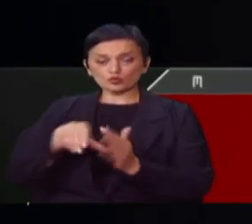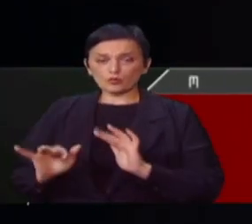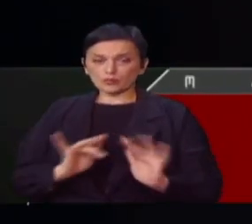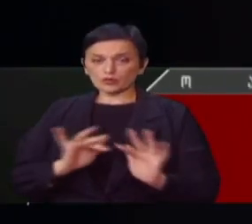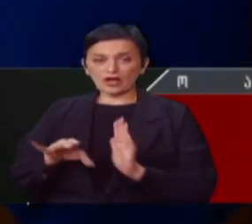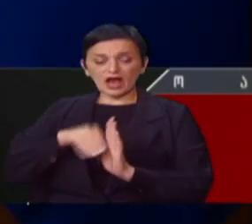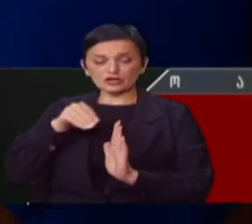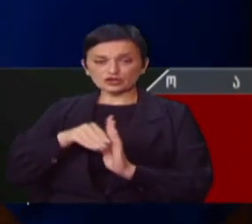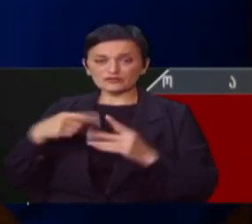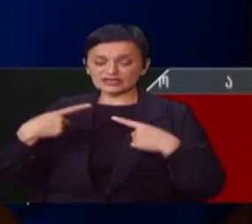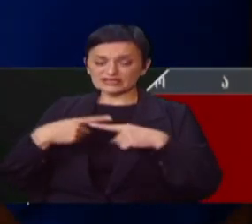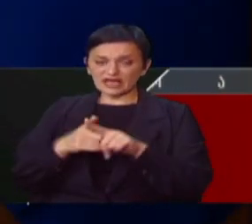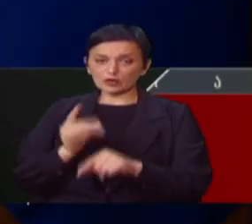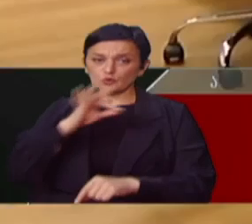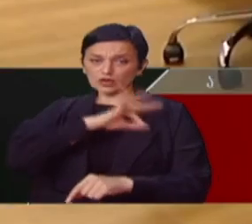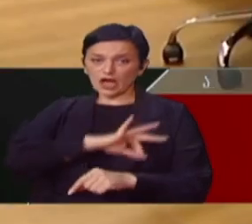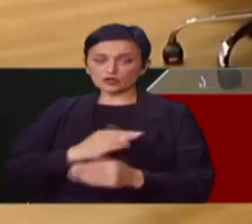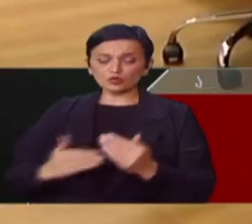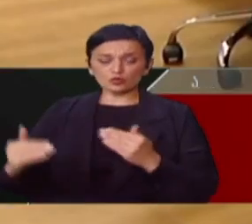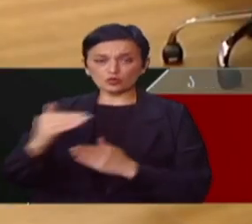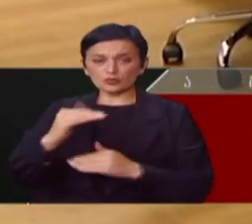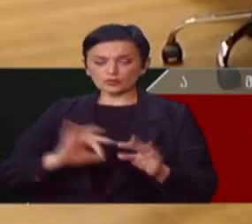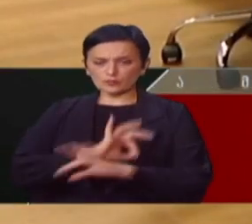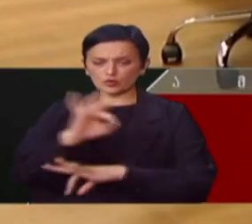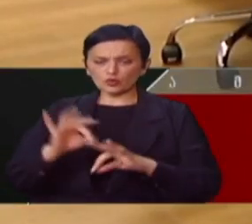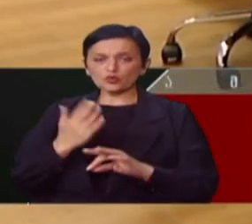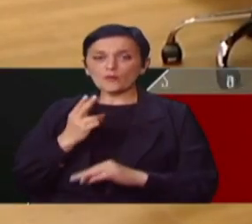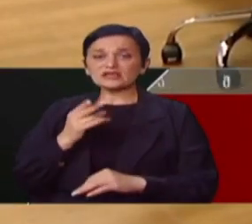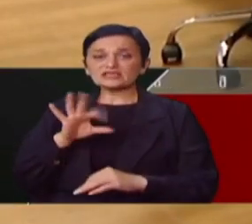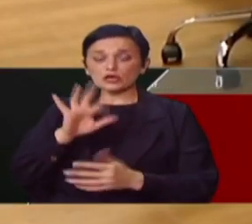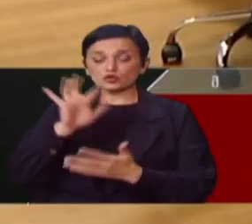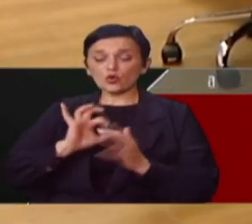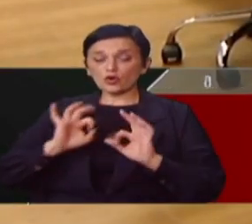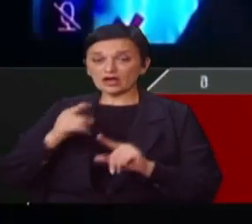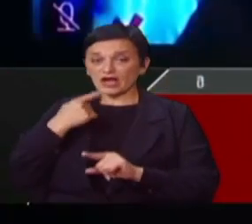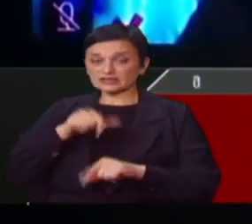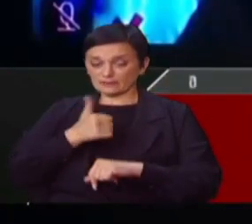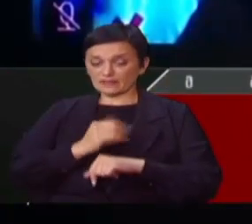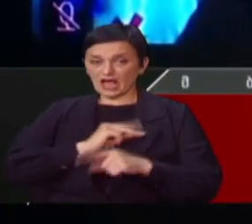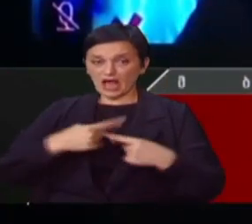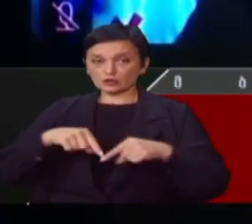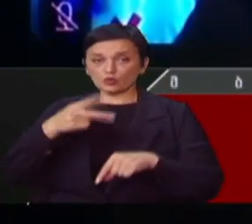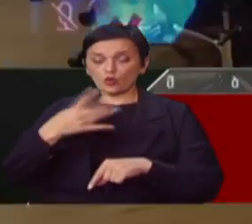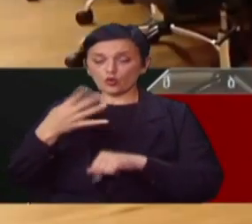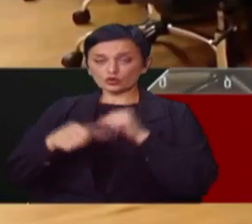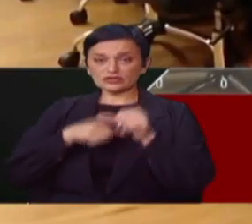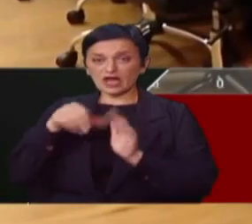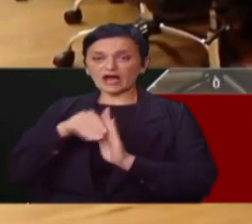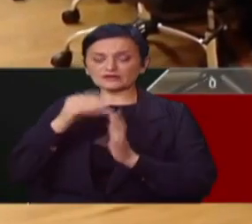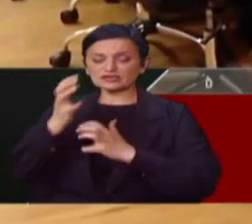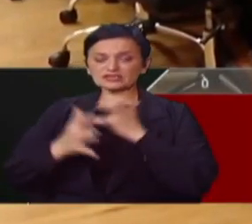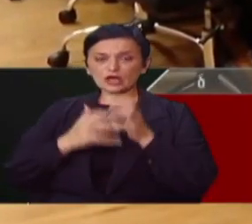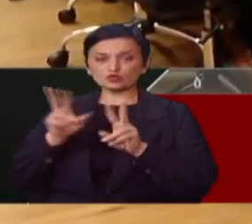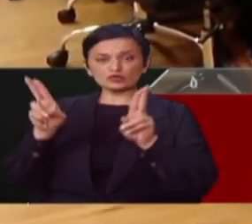პროცედურებს, არჩევნებზე ტექნოლოგიების გამოყენების უპირატესობებსა და პროექტებს, რომლებსაც ცესკოს განცხადებით ადმინისტრაცია 2024 წლის არჩევნების